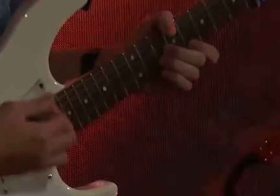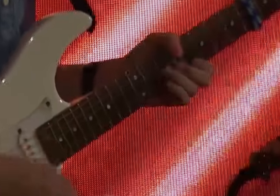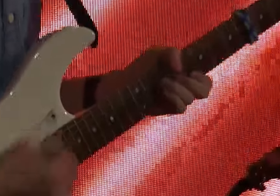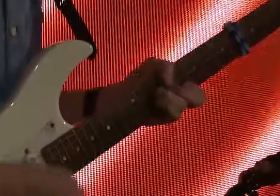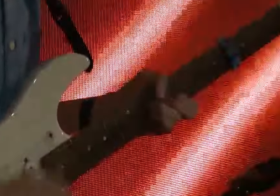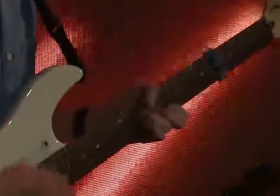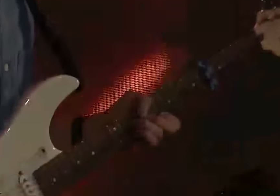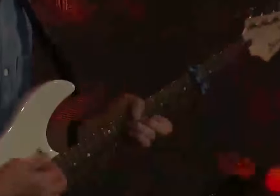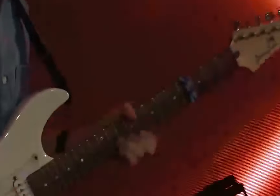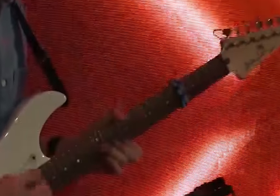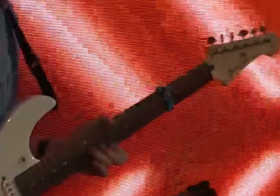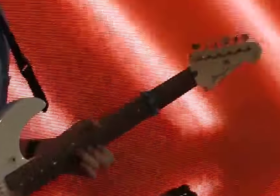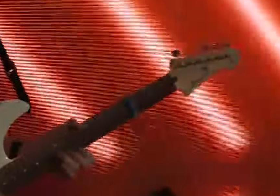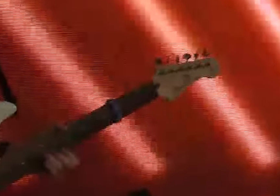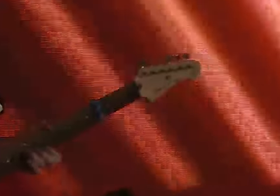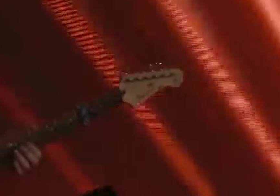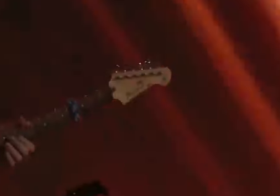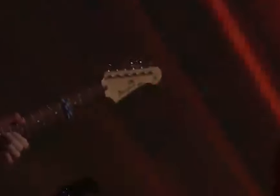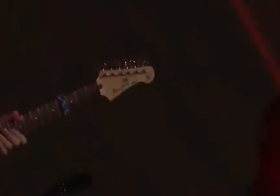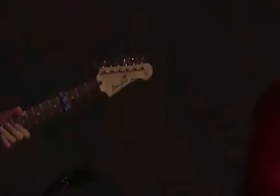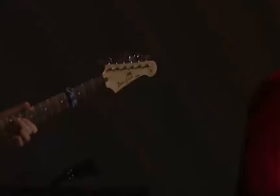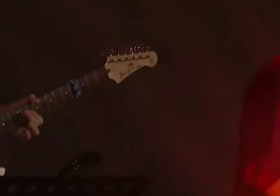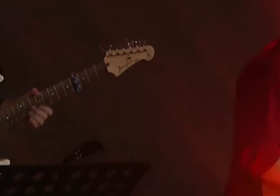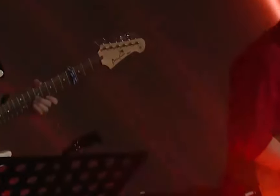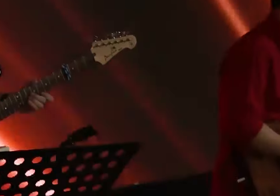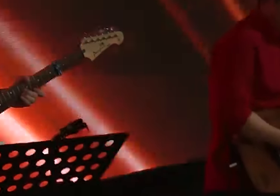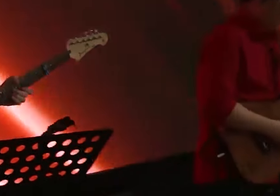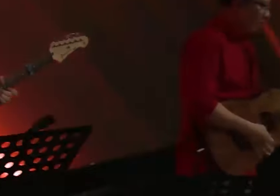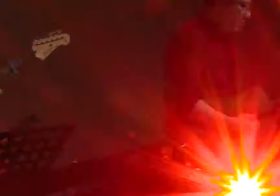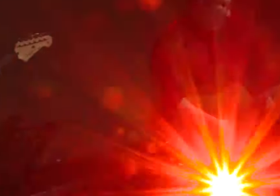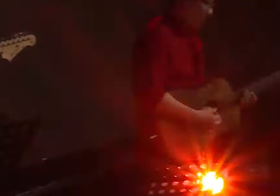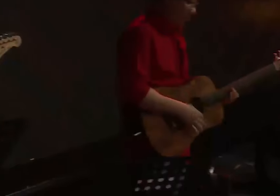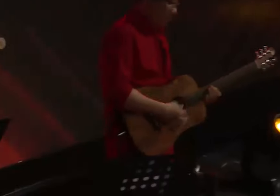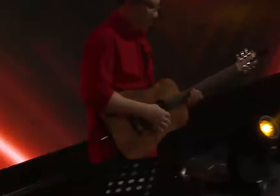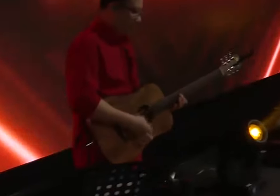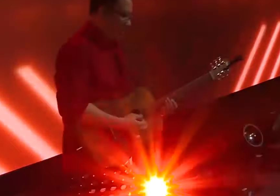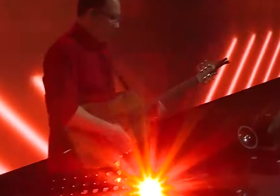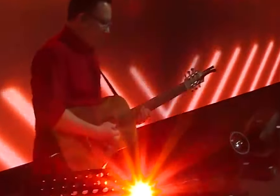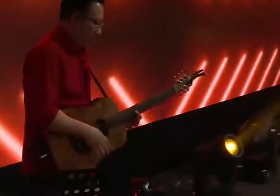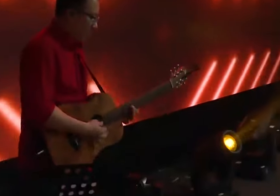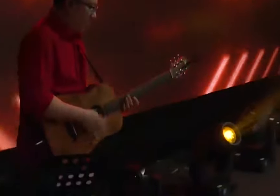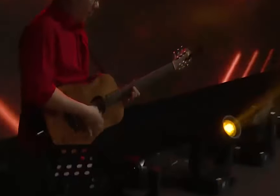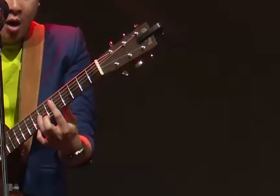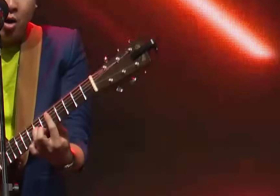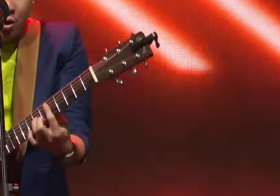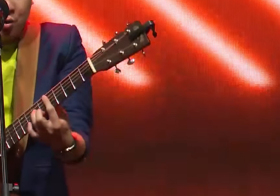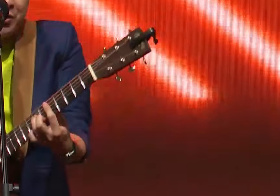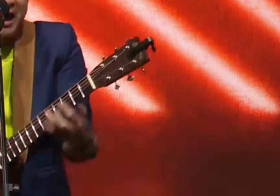oh ah, yeah, oh, oh yeah, oh ah, yeah,